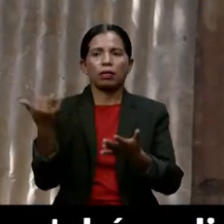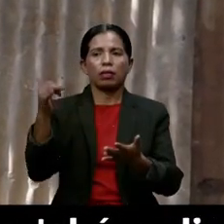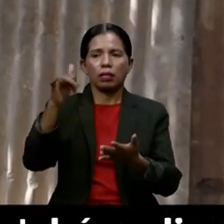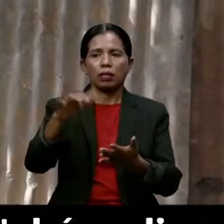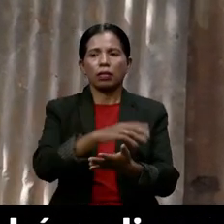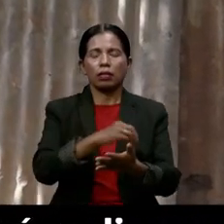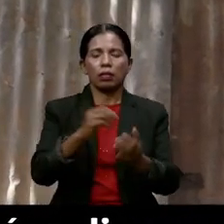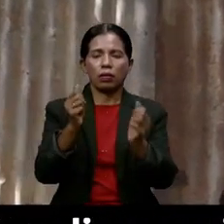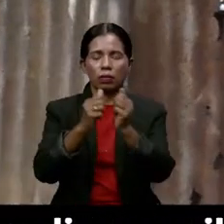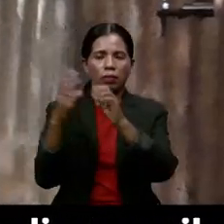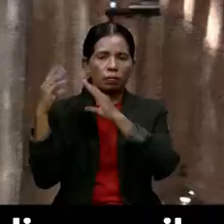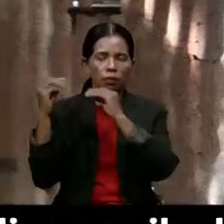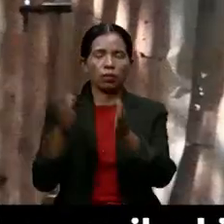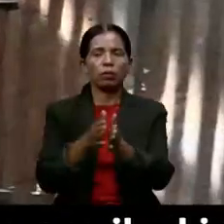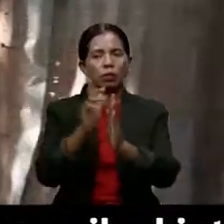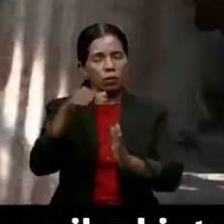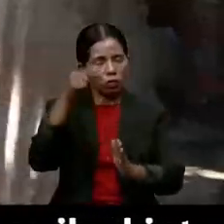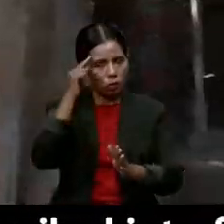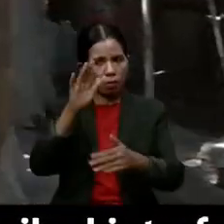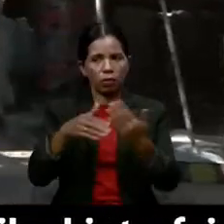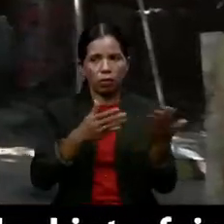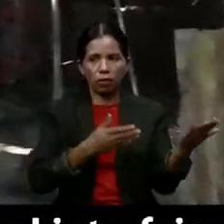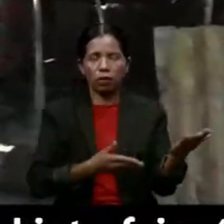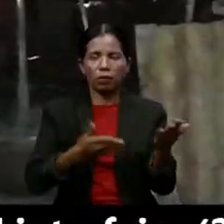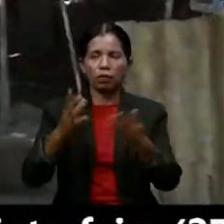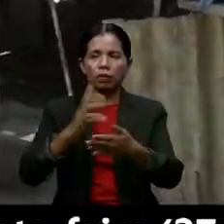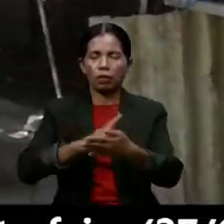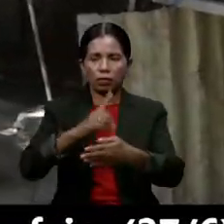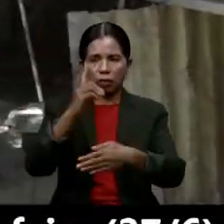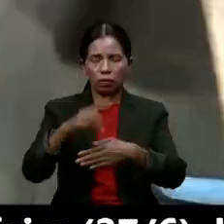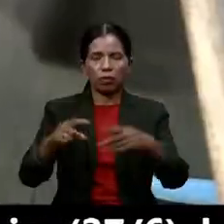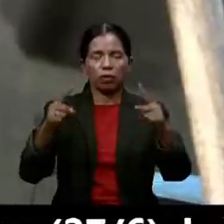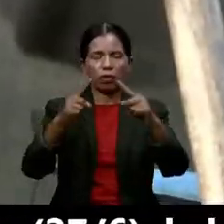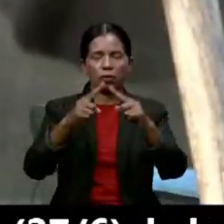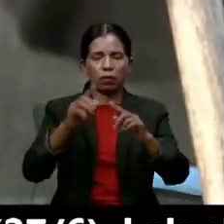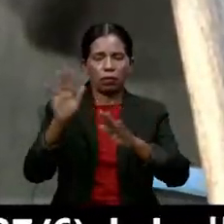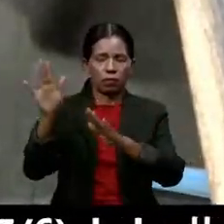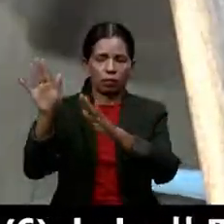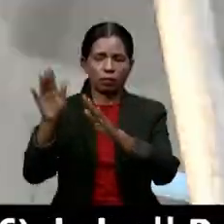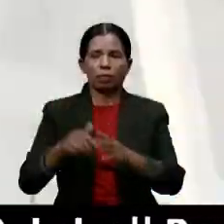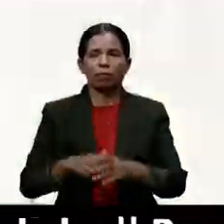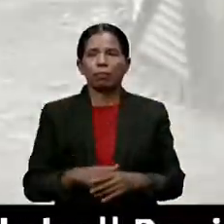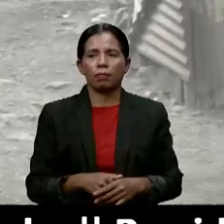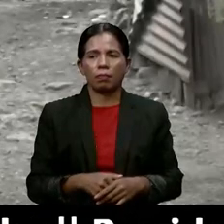voice esperança husuba governo central atu lori desenvolvimento toia base.